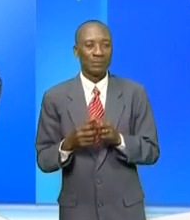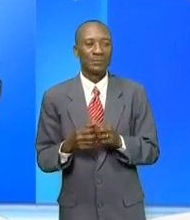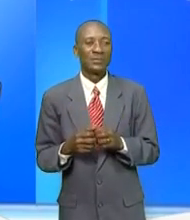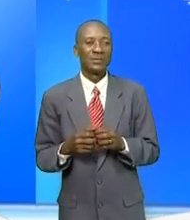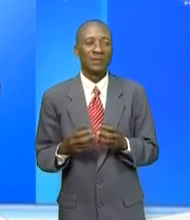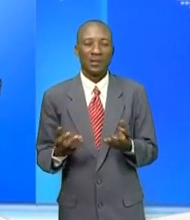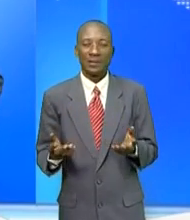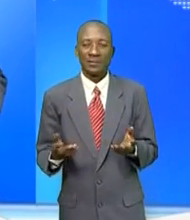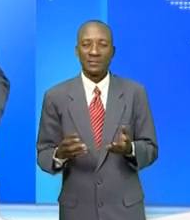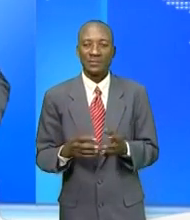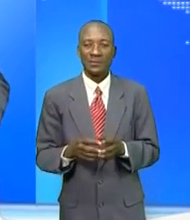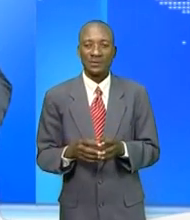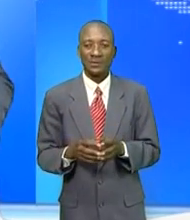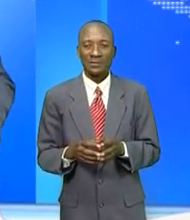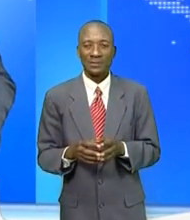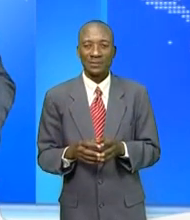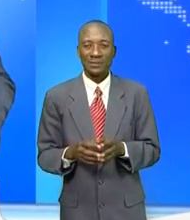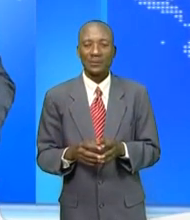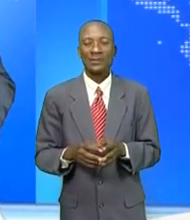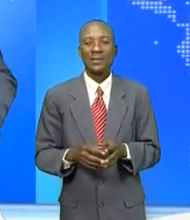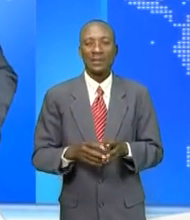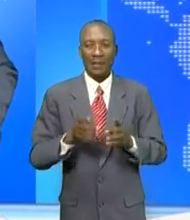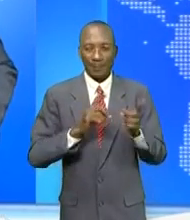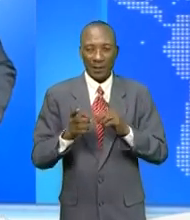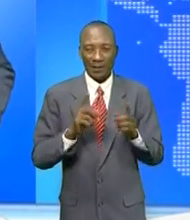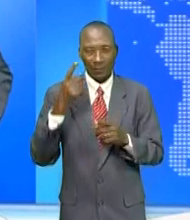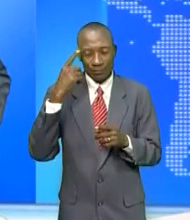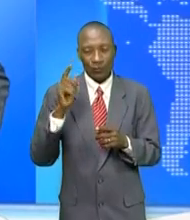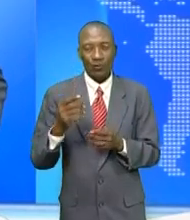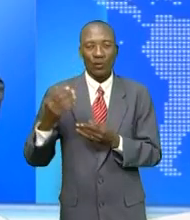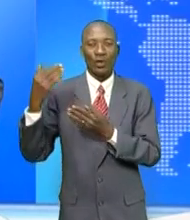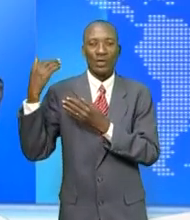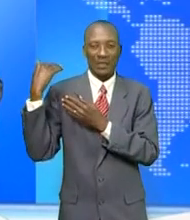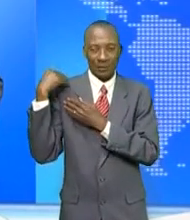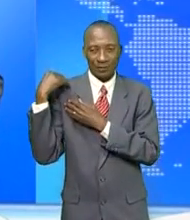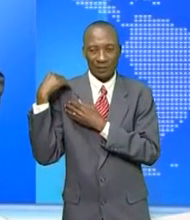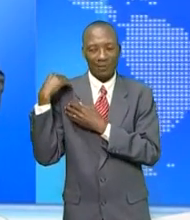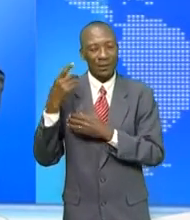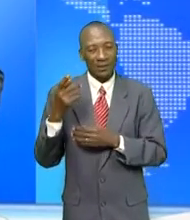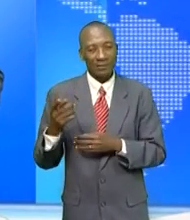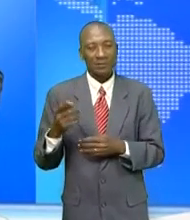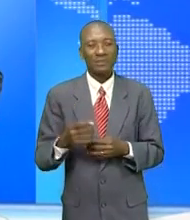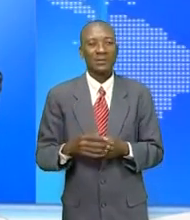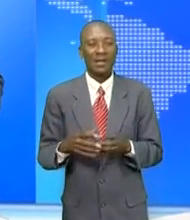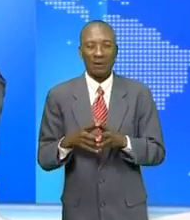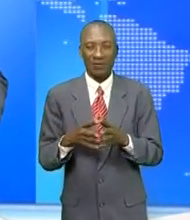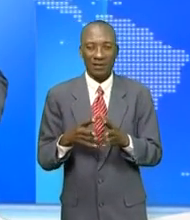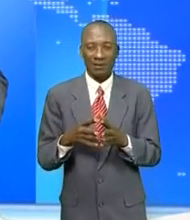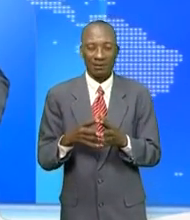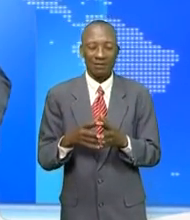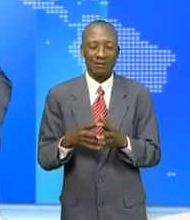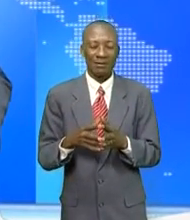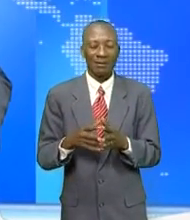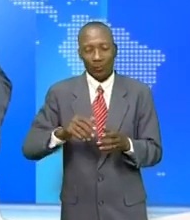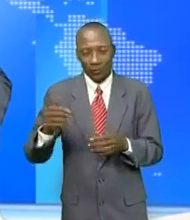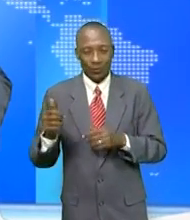y tient et il a fait savoir aux responsables de compagnies aériennes qui exploitent localement. Les patrons de l'économie nationale étaient également avec les